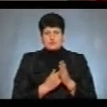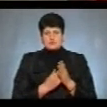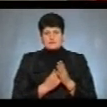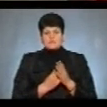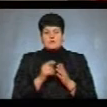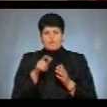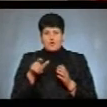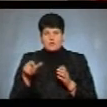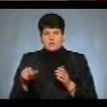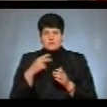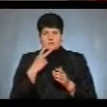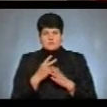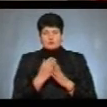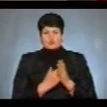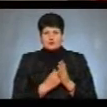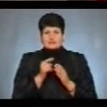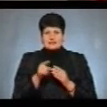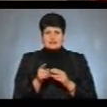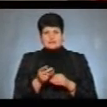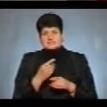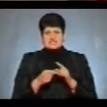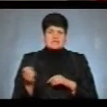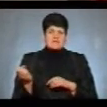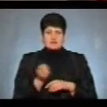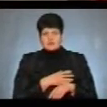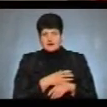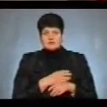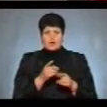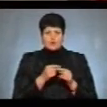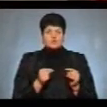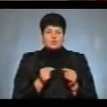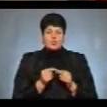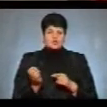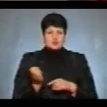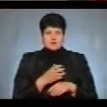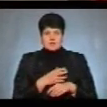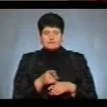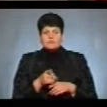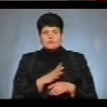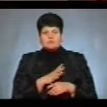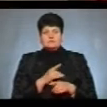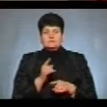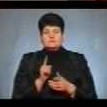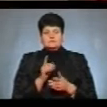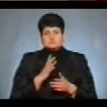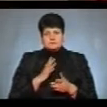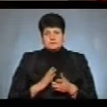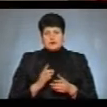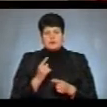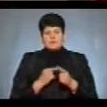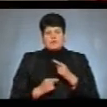які передбачені відповідно протоколі. Відповідно, їх завертали, скажімо так, відповідно на уточнення, і відповідно вони були змушені повертатися на